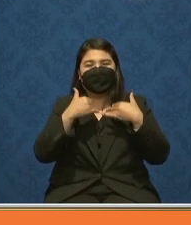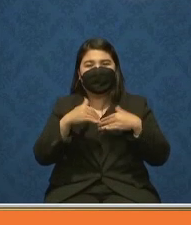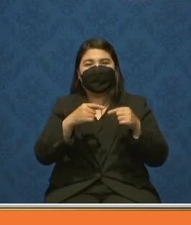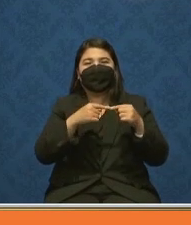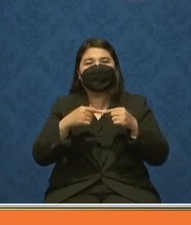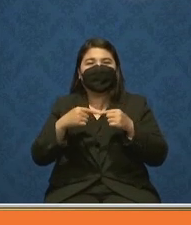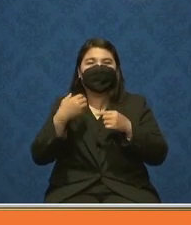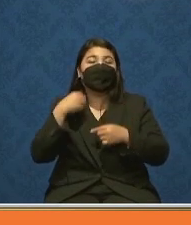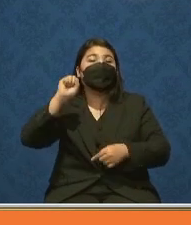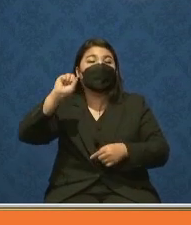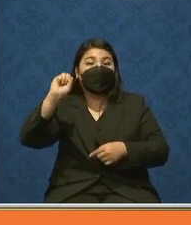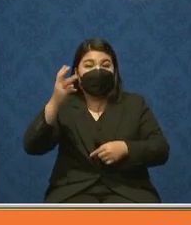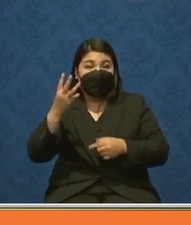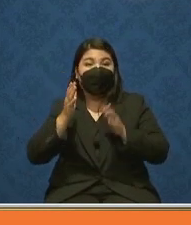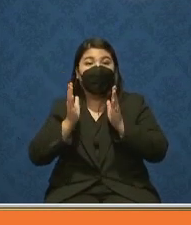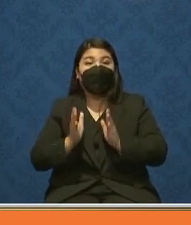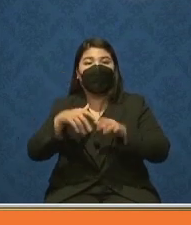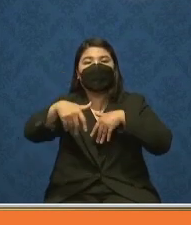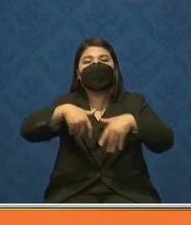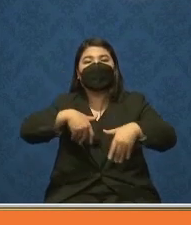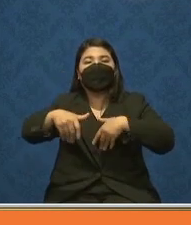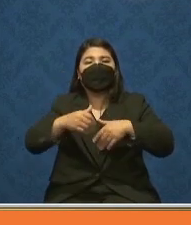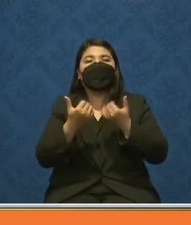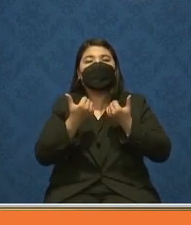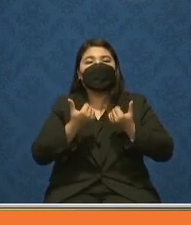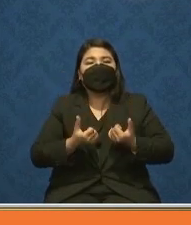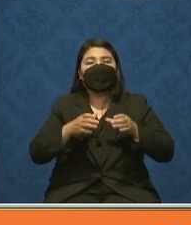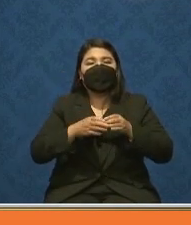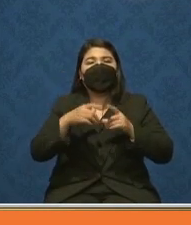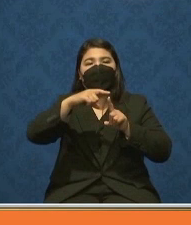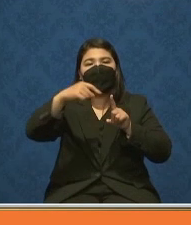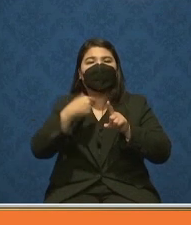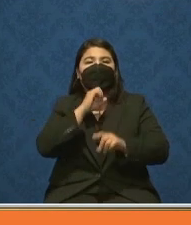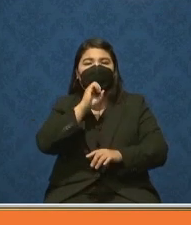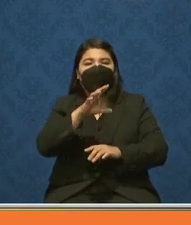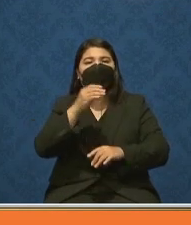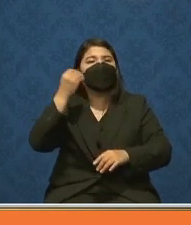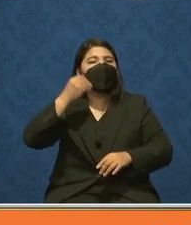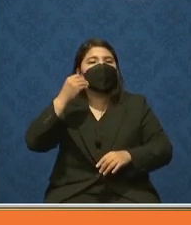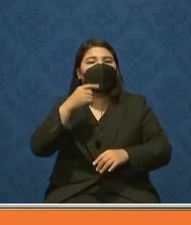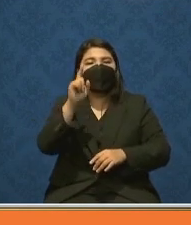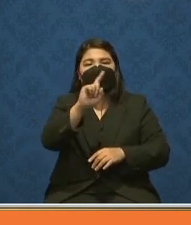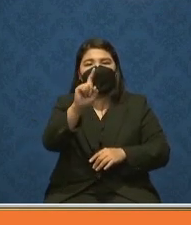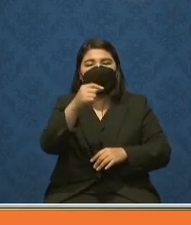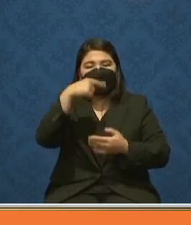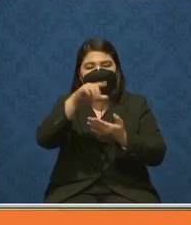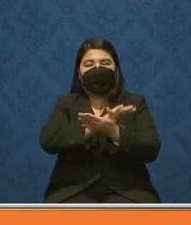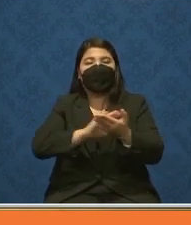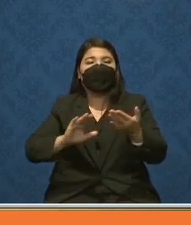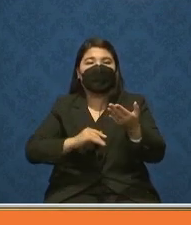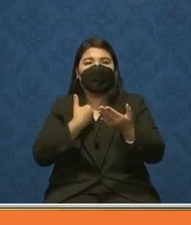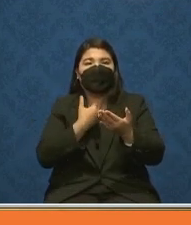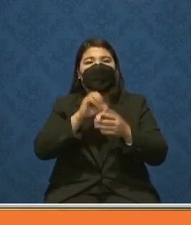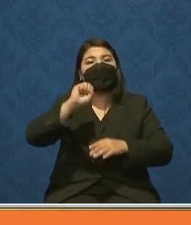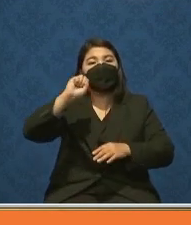ครับประเด็นสวัสดิการประชาชนครับพวกเราพรรคก้าวไกลเนี่ยพูดย้ำมาตลอดครับว่าประเทศไทย